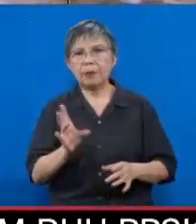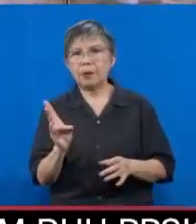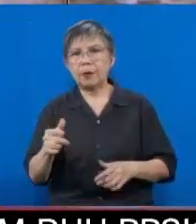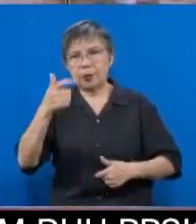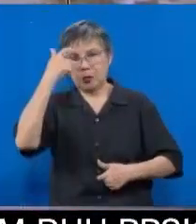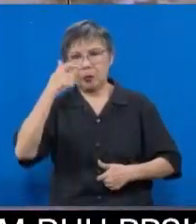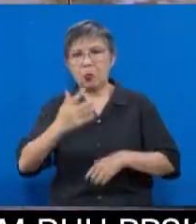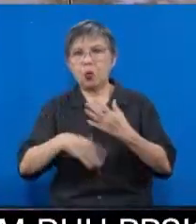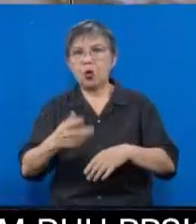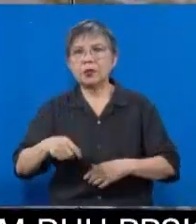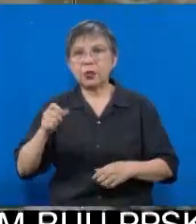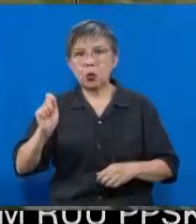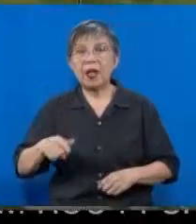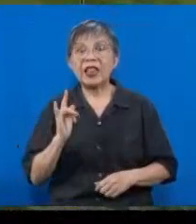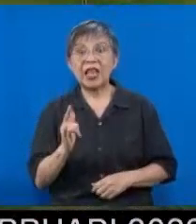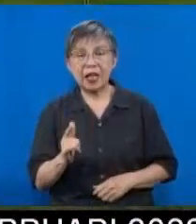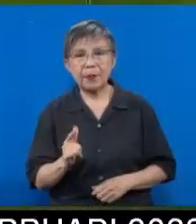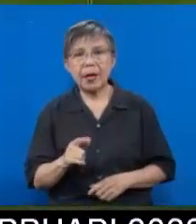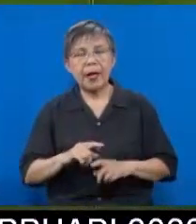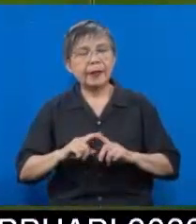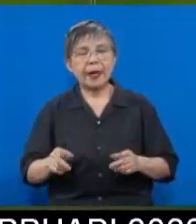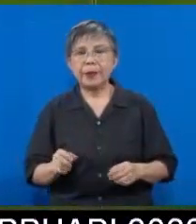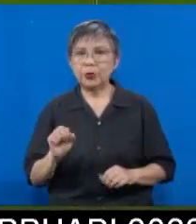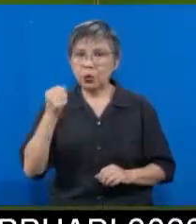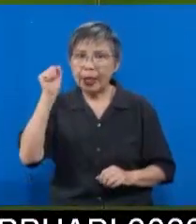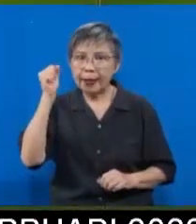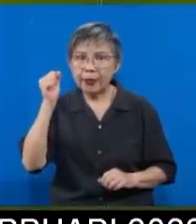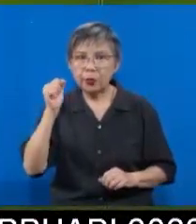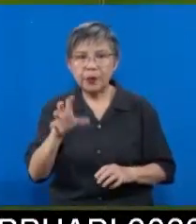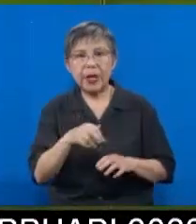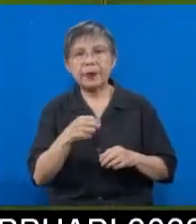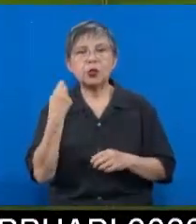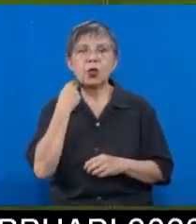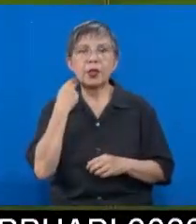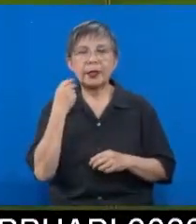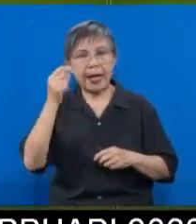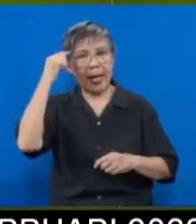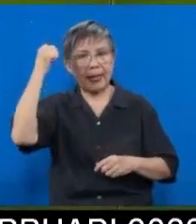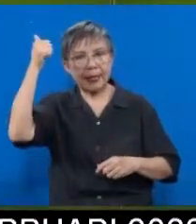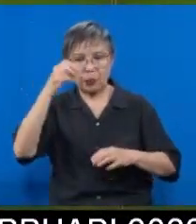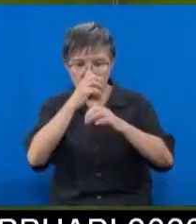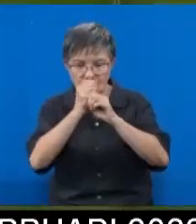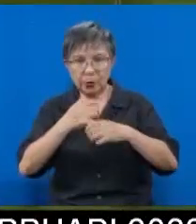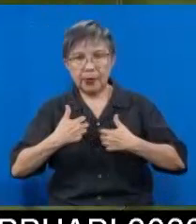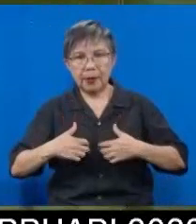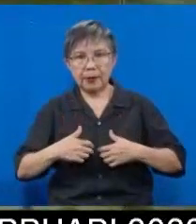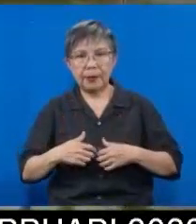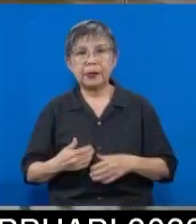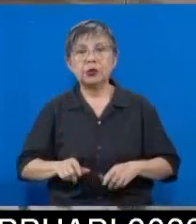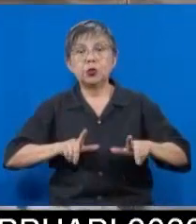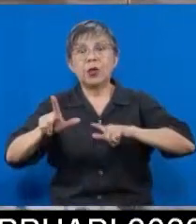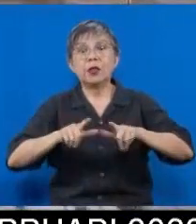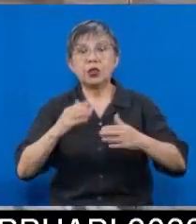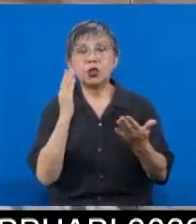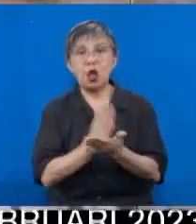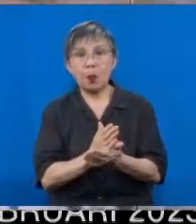proses hukum kasus ini ternyata tidak mudah karena sulit mendapatkan dokter forensik. Tidak hanya itu, usai kompetisi berhenti,